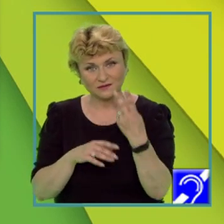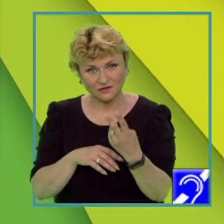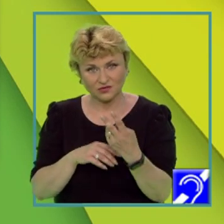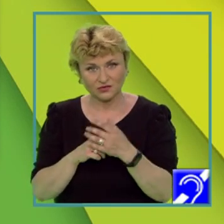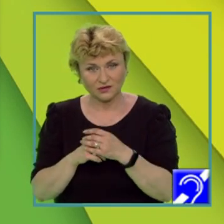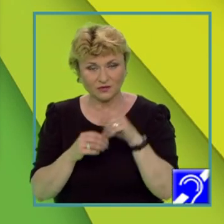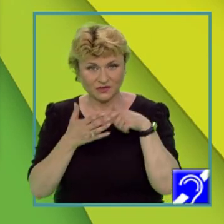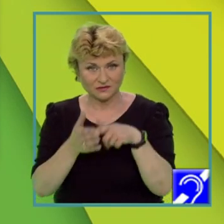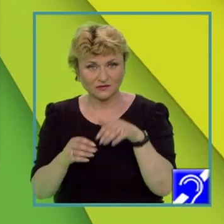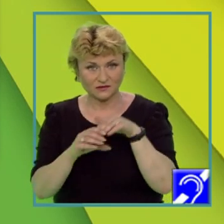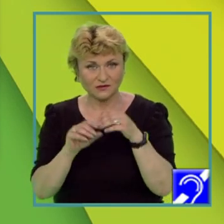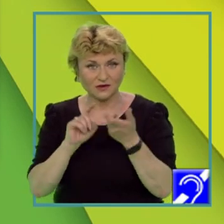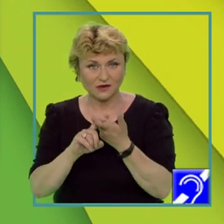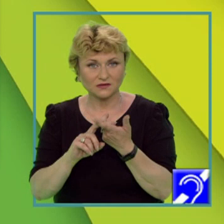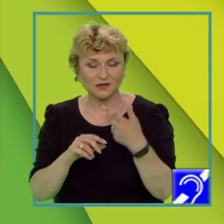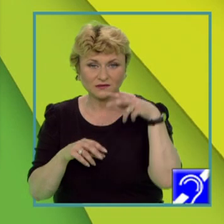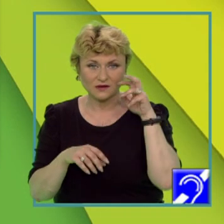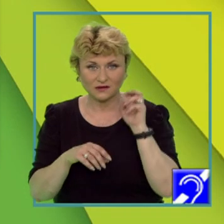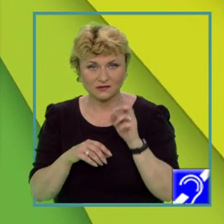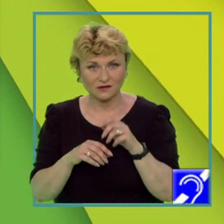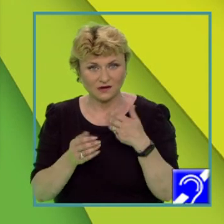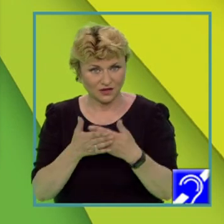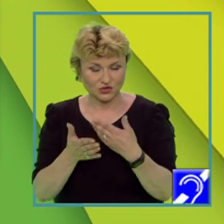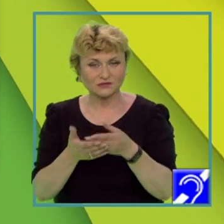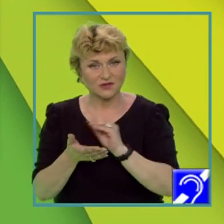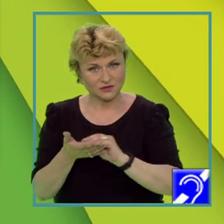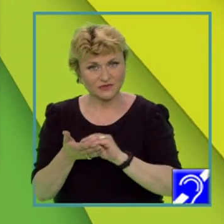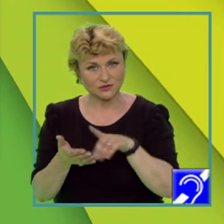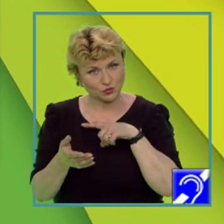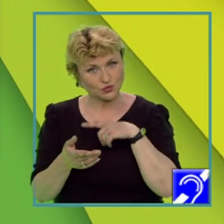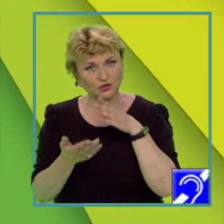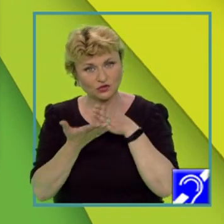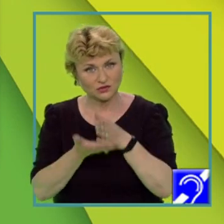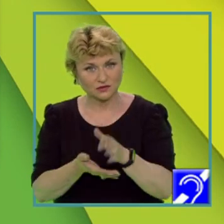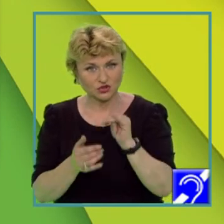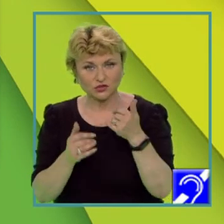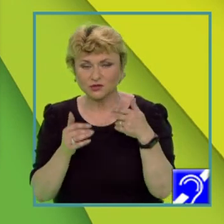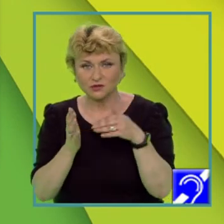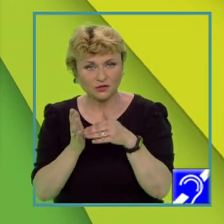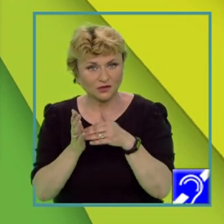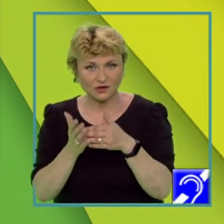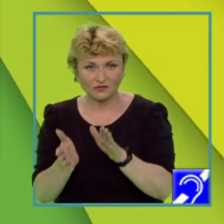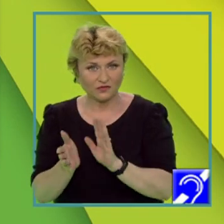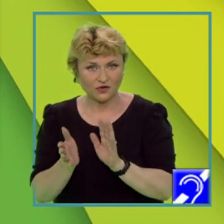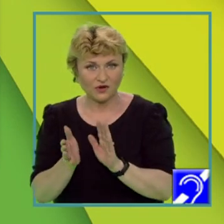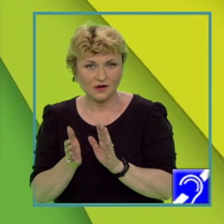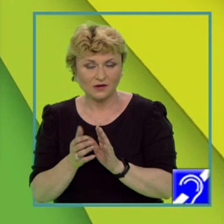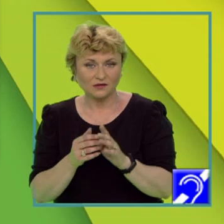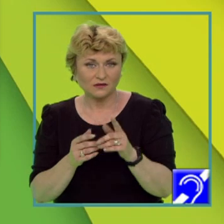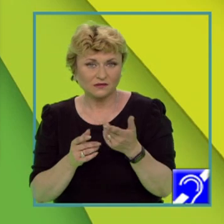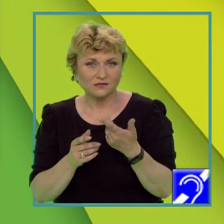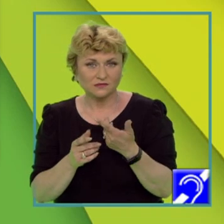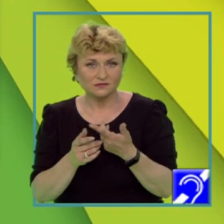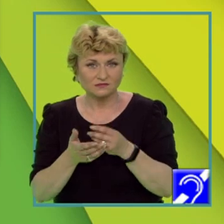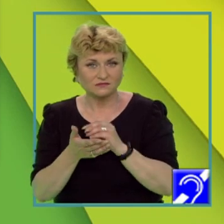prezentate în relația din enunț cu aceste expresii sunt constante și nu necesită impunerea condițiilor de bună definire